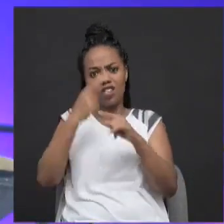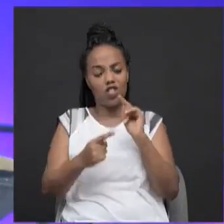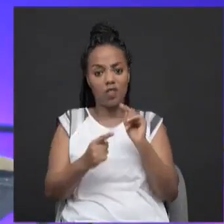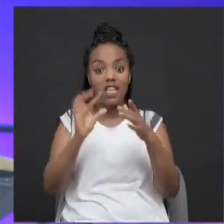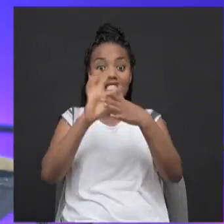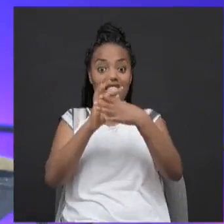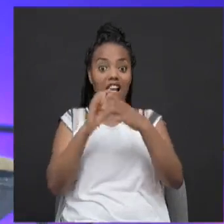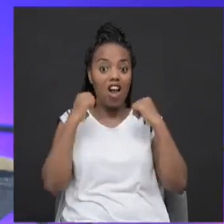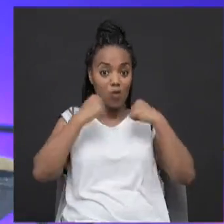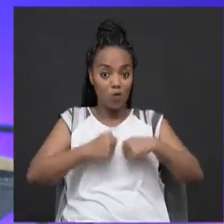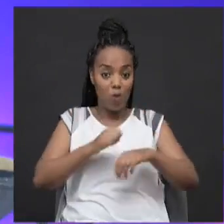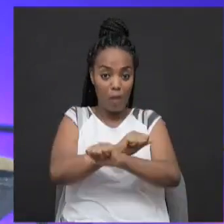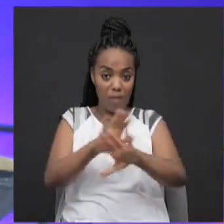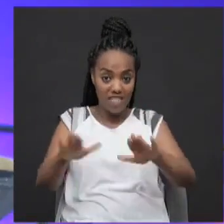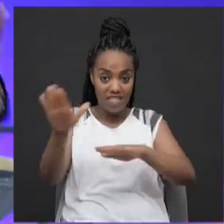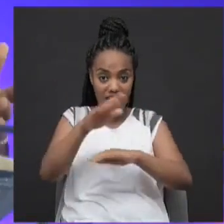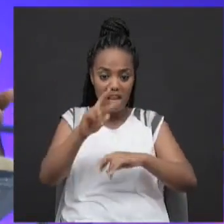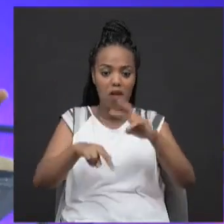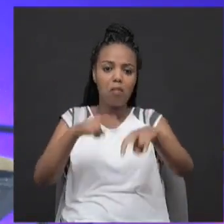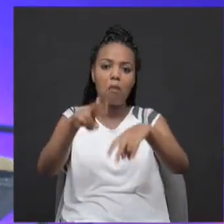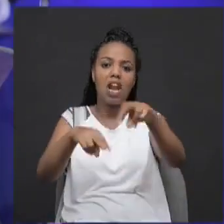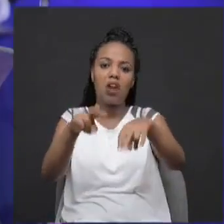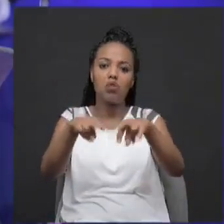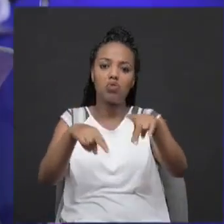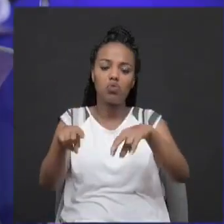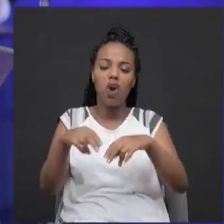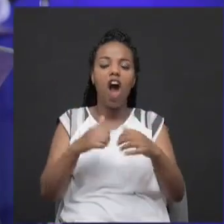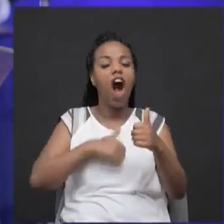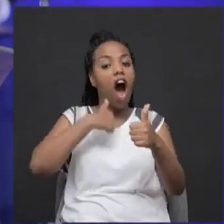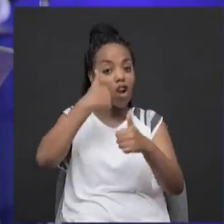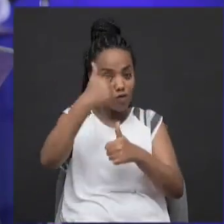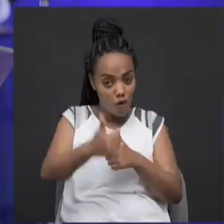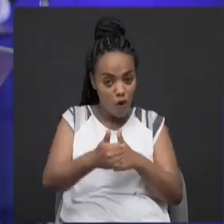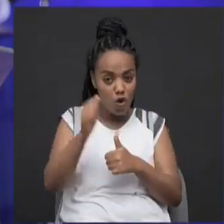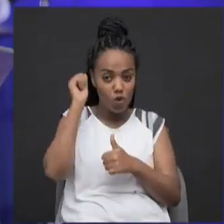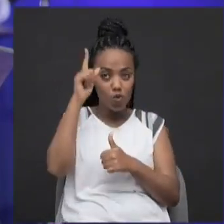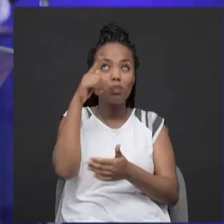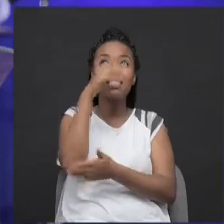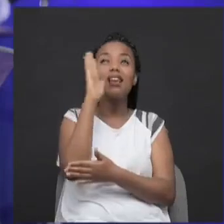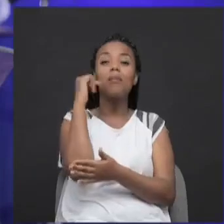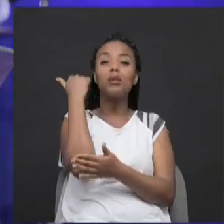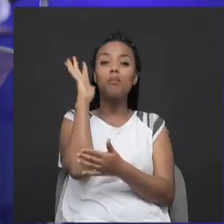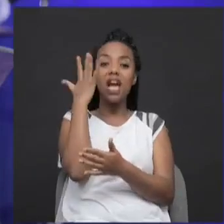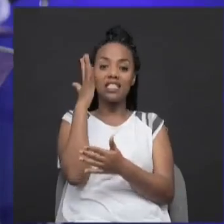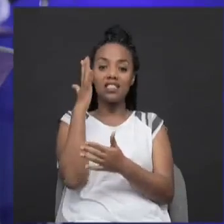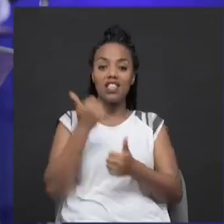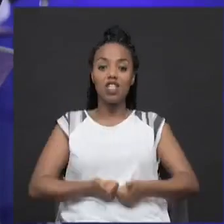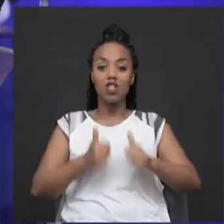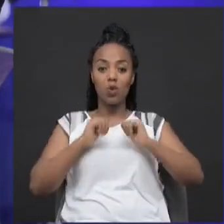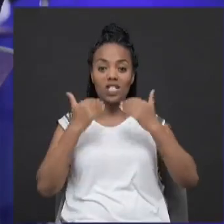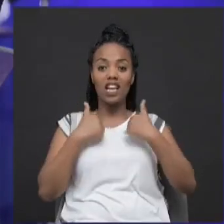በምድር ላይ መመላለሱ አልፎ እርሱ በእግዚአብሔር መልክ ሲኖር ሳለ ከእግዚአብሔር